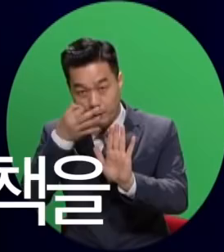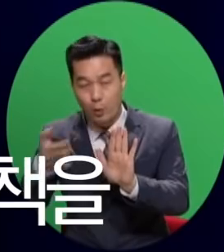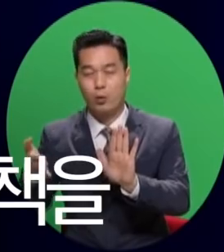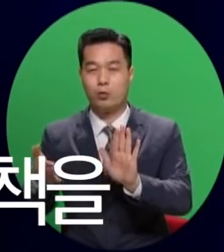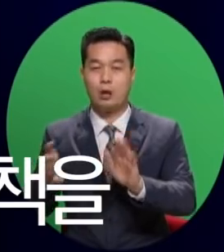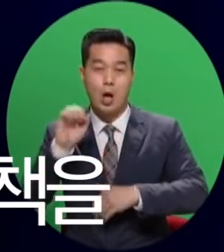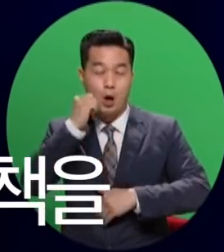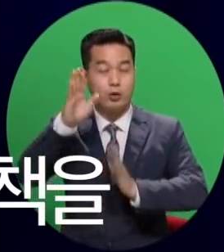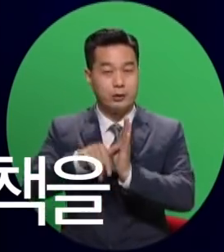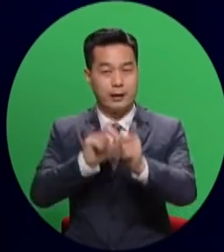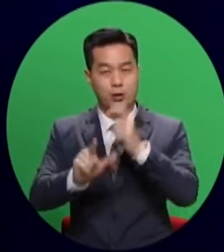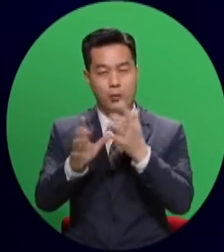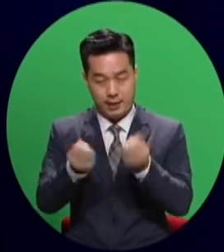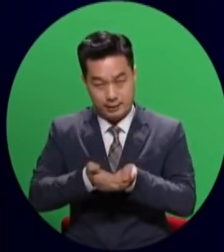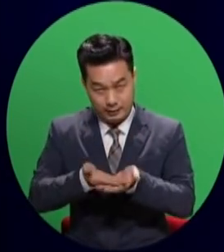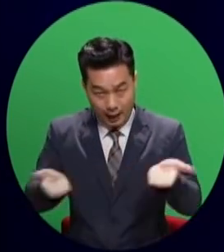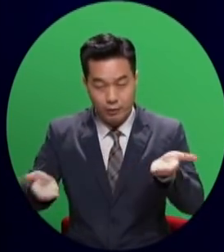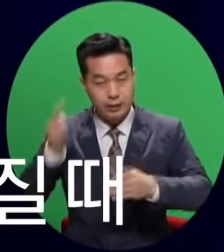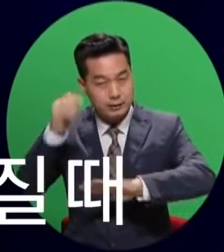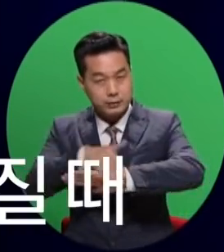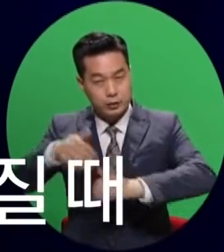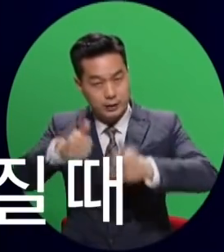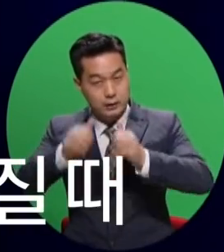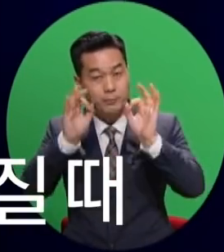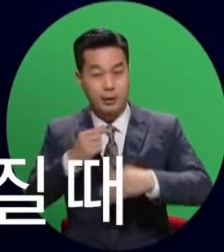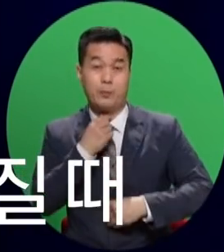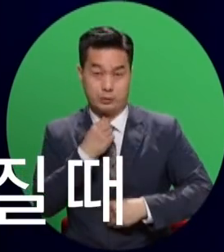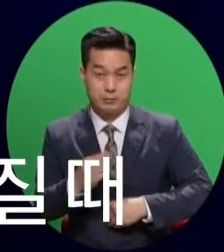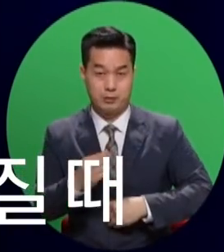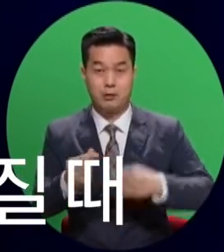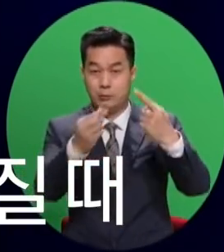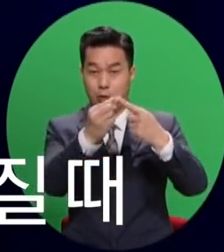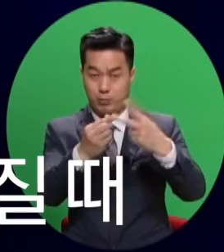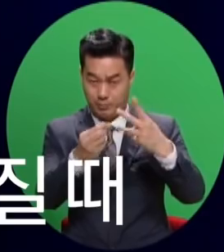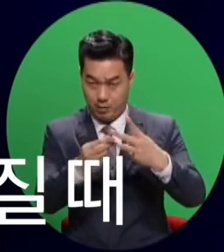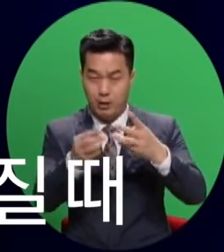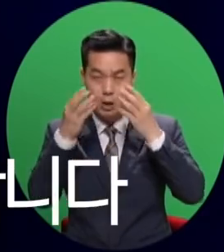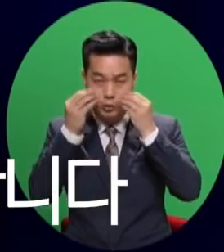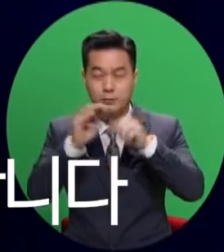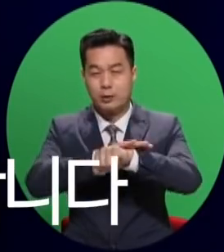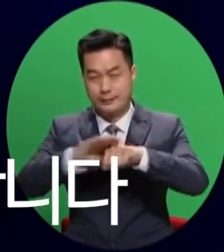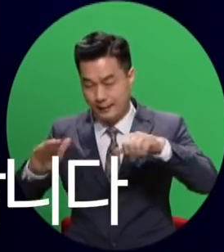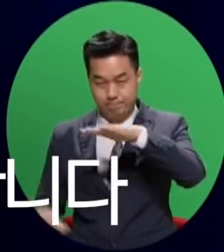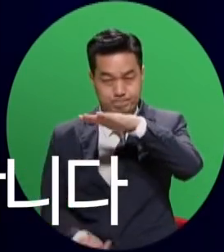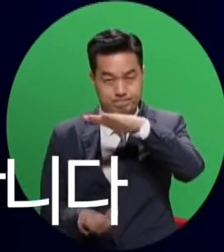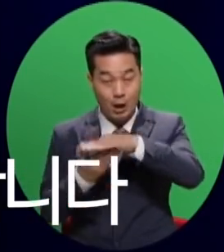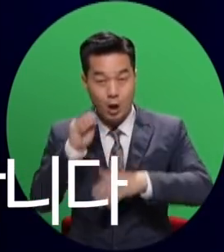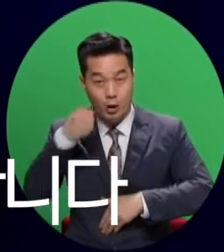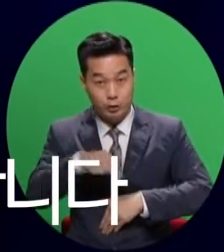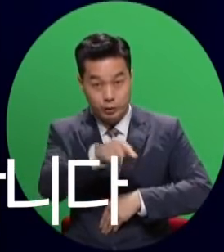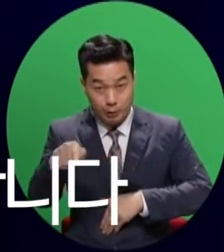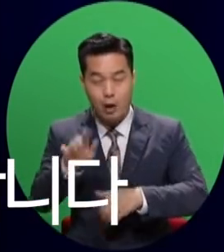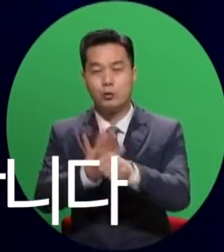많이 나누어 드리는 정책을 실험 하겠습니다 이런 제반 정책들이 점도 종합적으로 이루어질 때 어려운 분들께 도움이 될